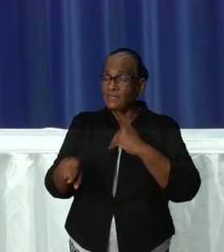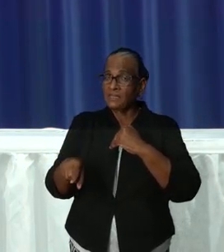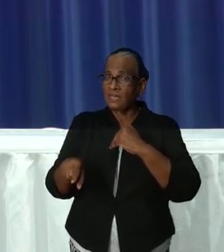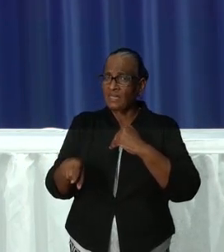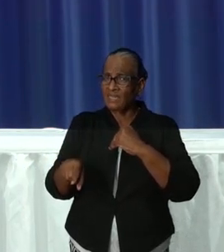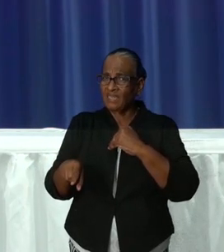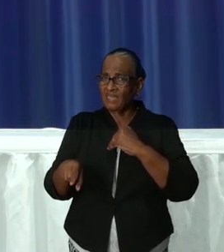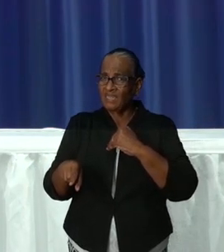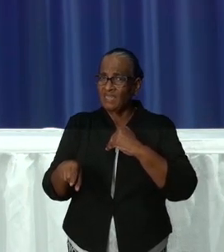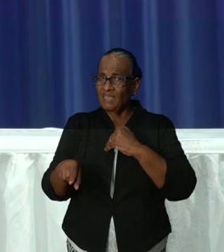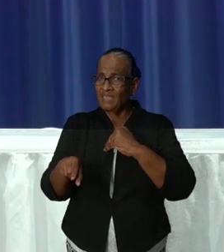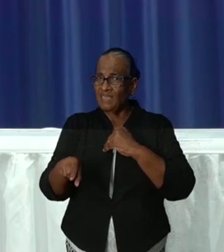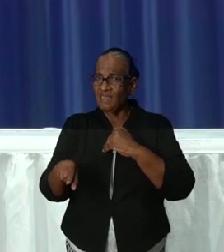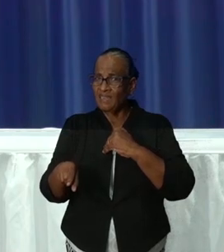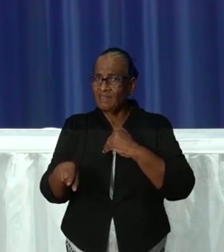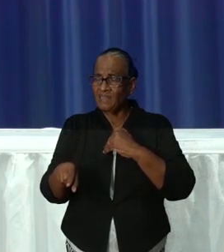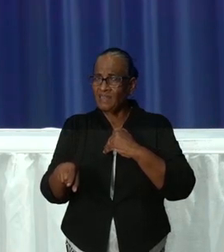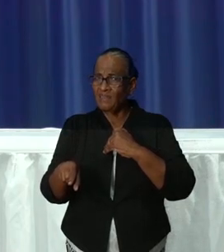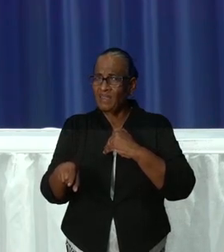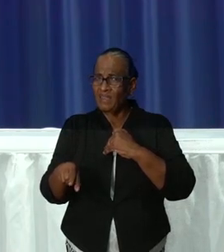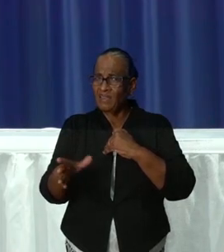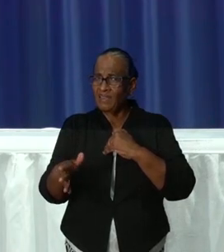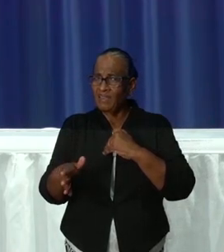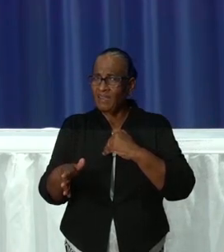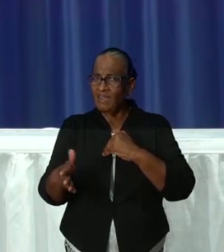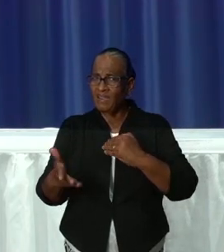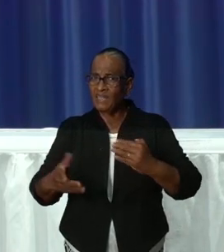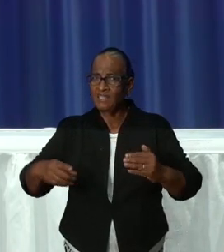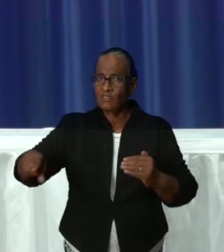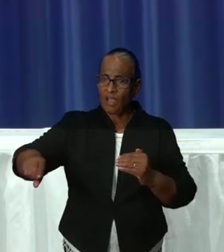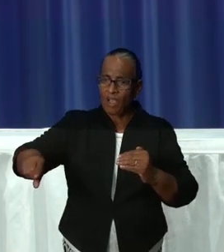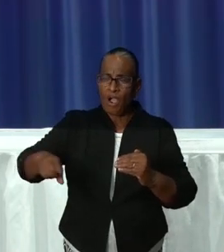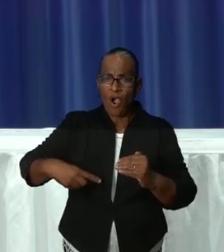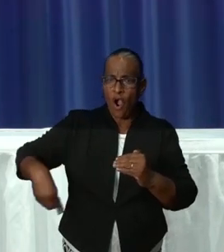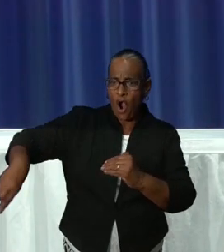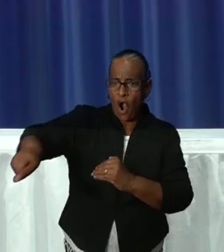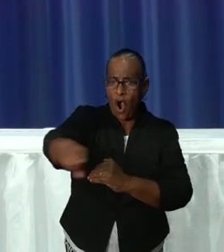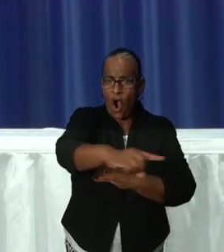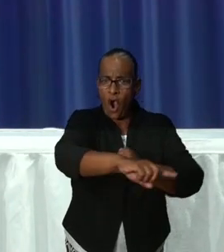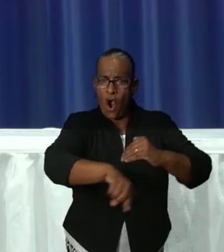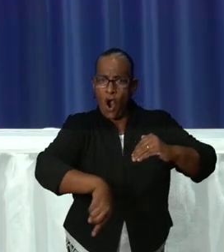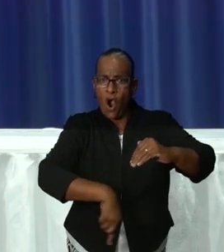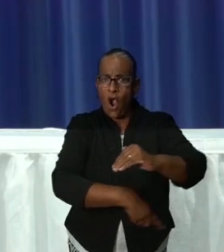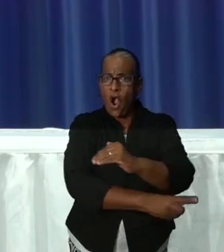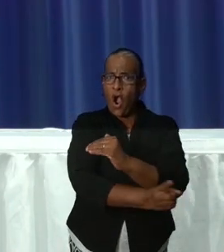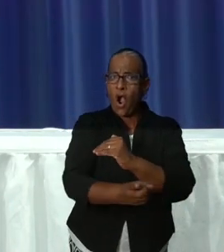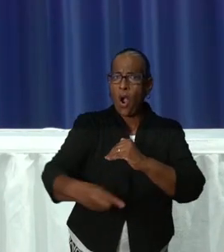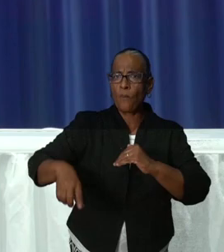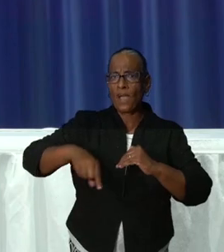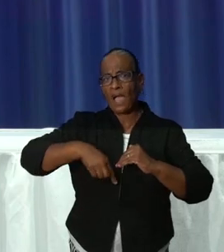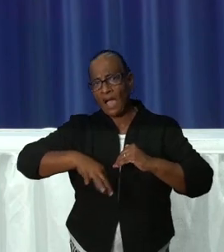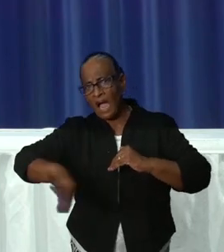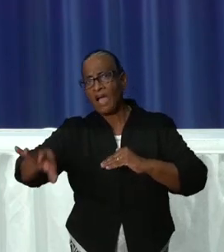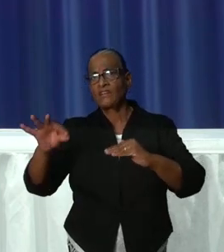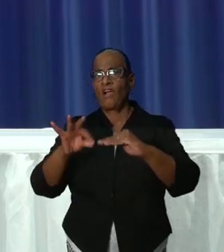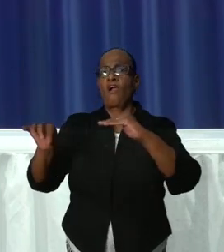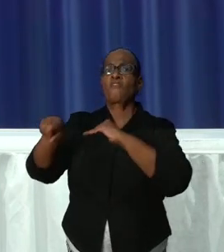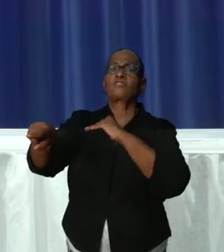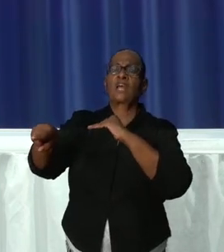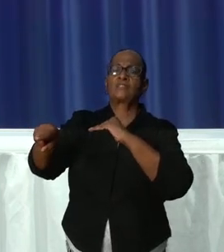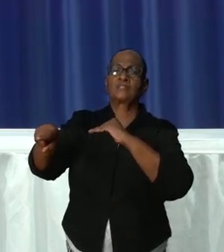de trip maken richting Bigistong, maar het is gewoonweg een omweg die zij maken om toch nog aan de Franse kant te belanden.